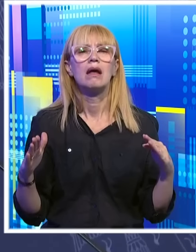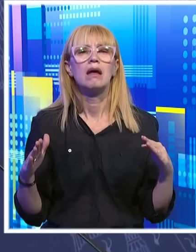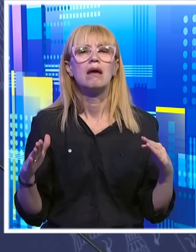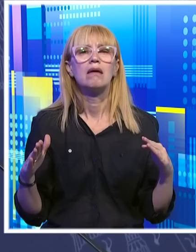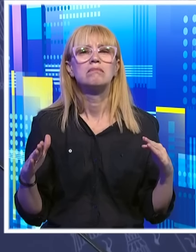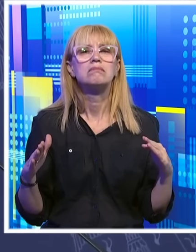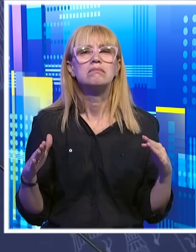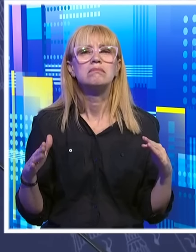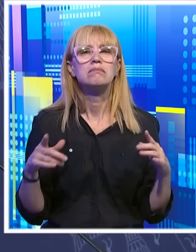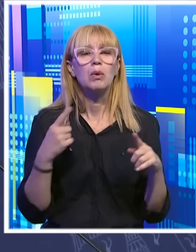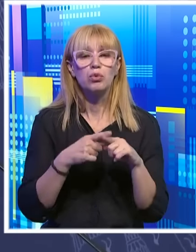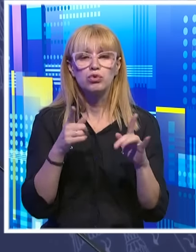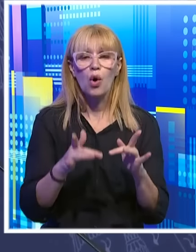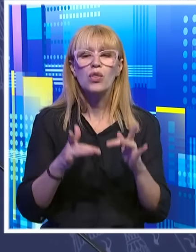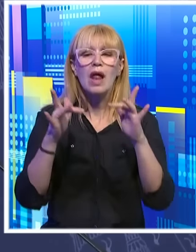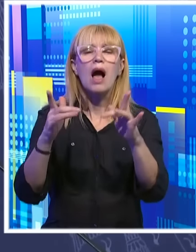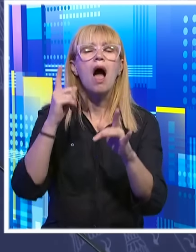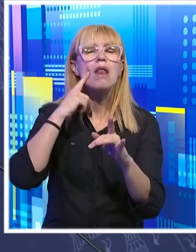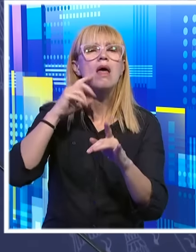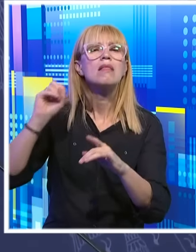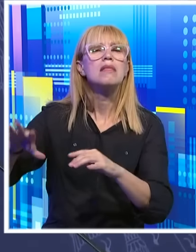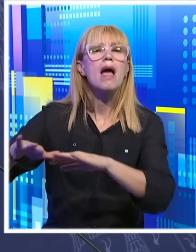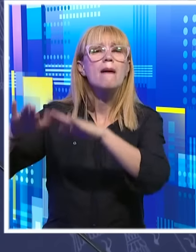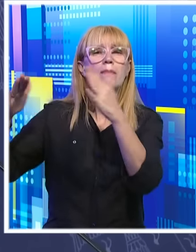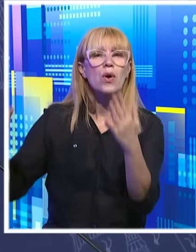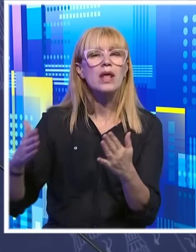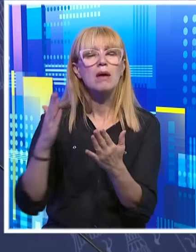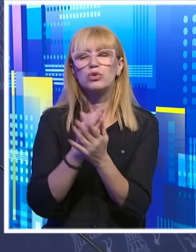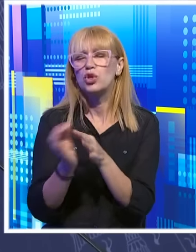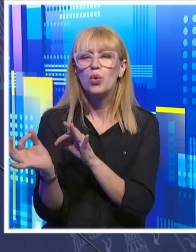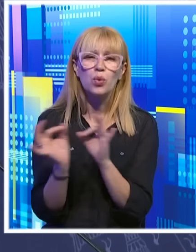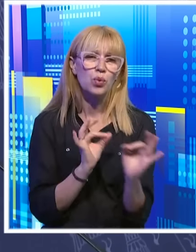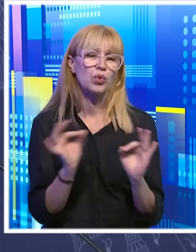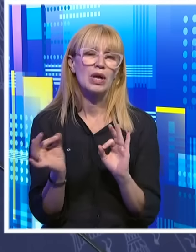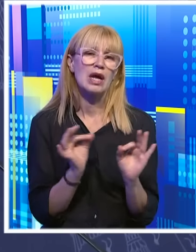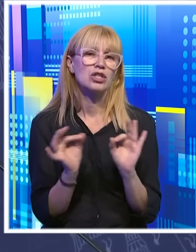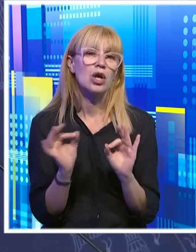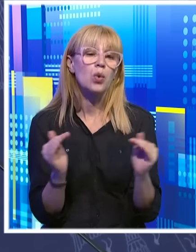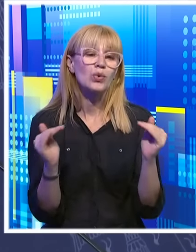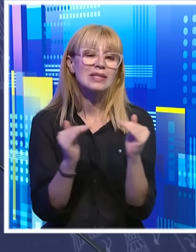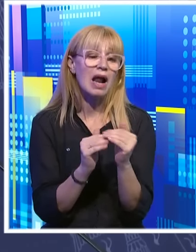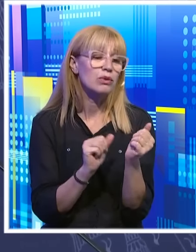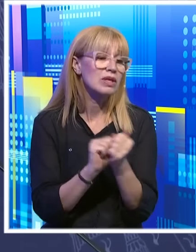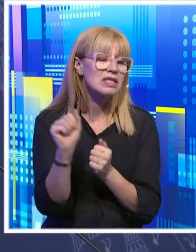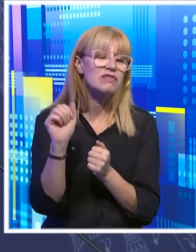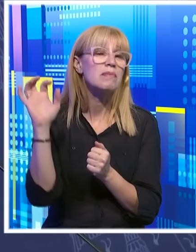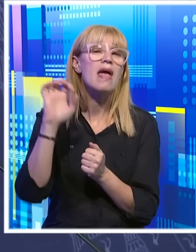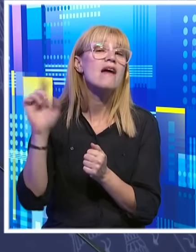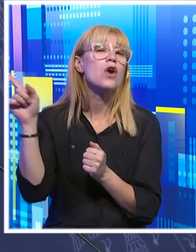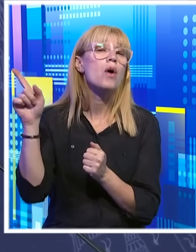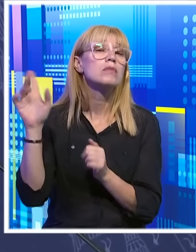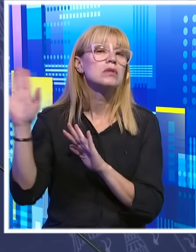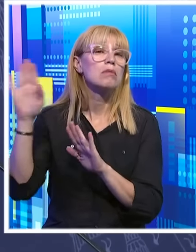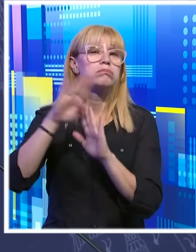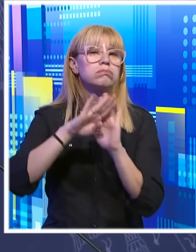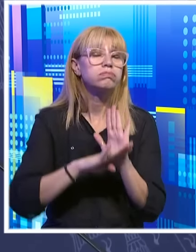da ćemo i to odlaganje za deponiju da imamo potpuno uređeno u svim, u skladu sa svim najvišim evropskim standardima, da